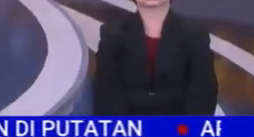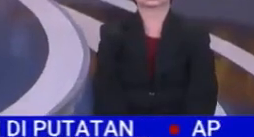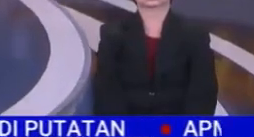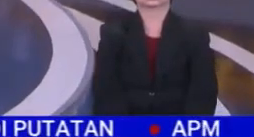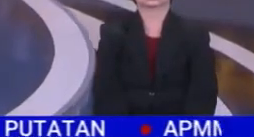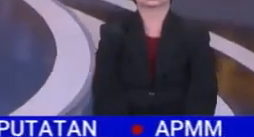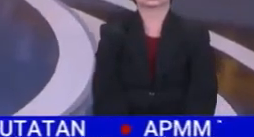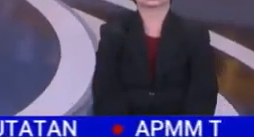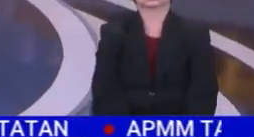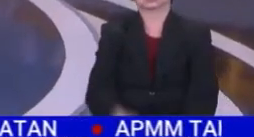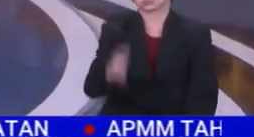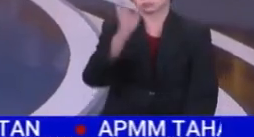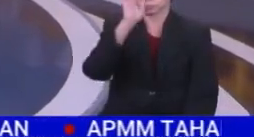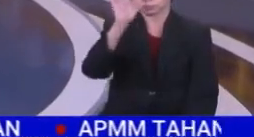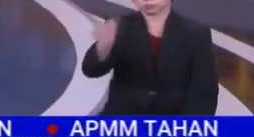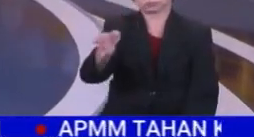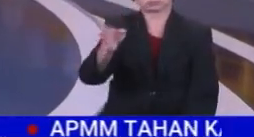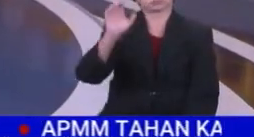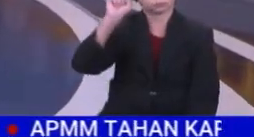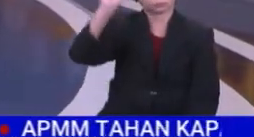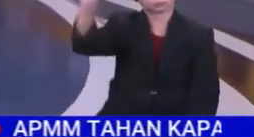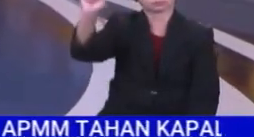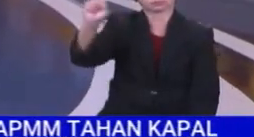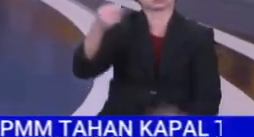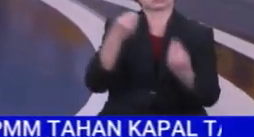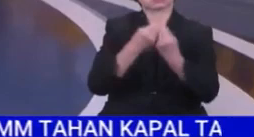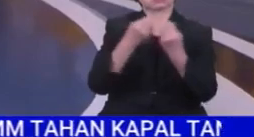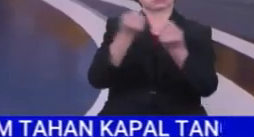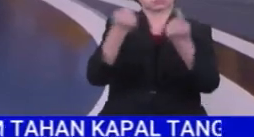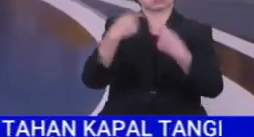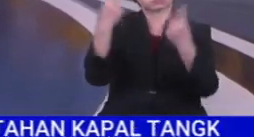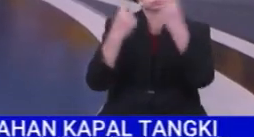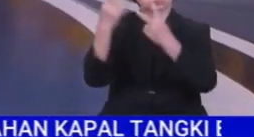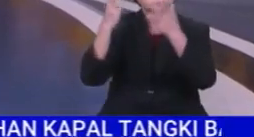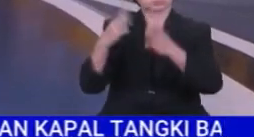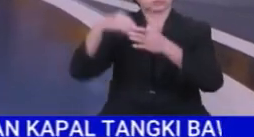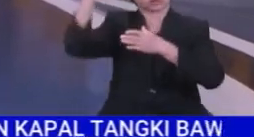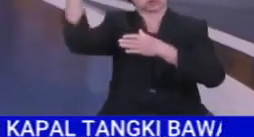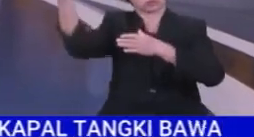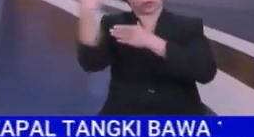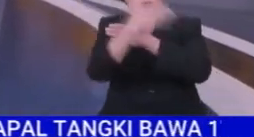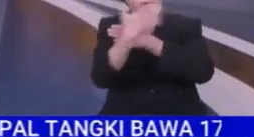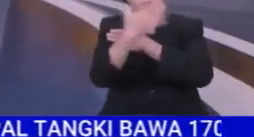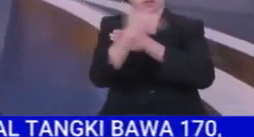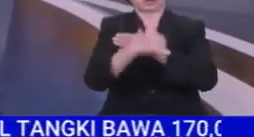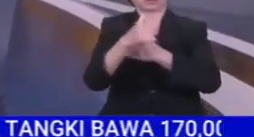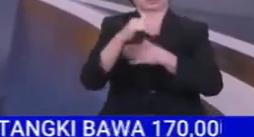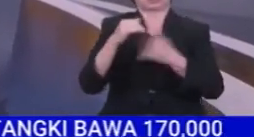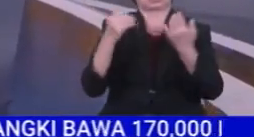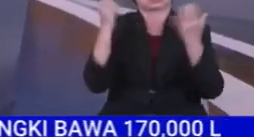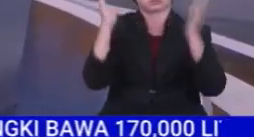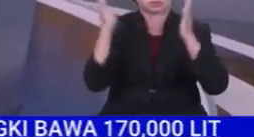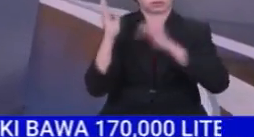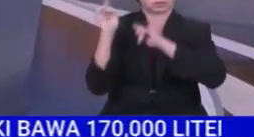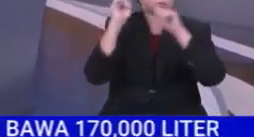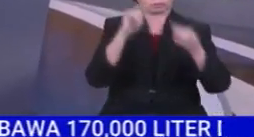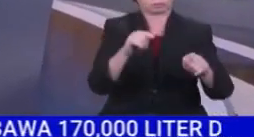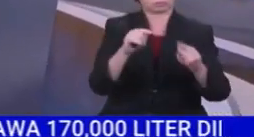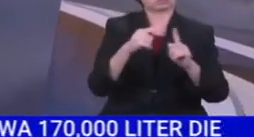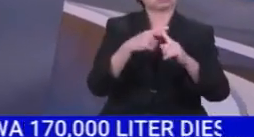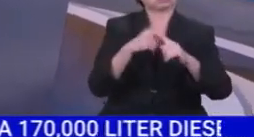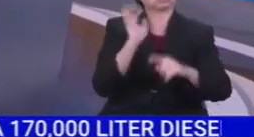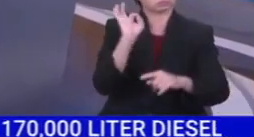baik fokus negeri di bawah Bayu jumlah kedatangab langsung dua negara dan domestik ke Sabah tunjuk peningkatan